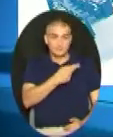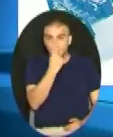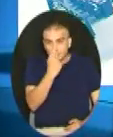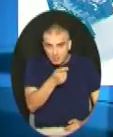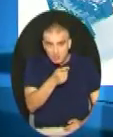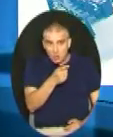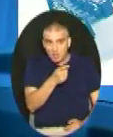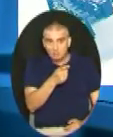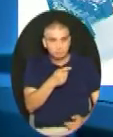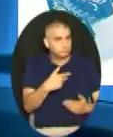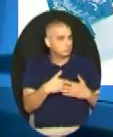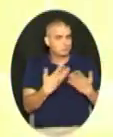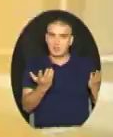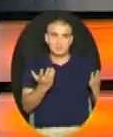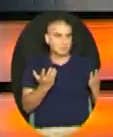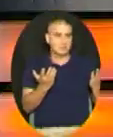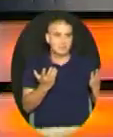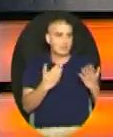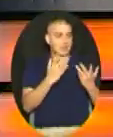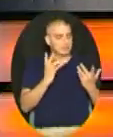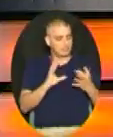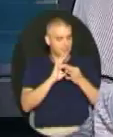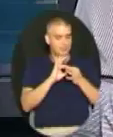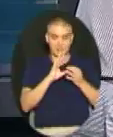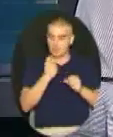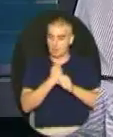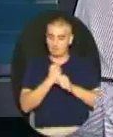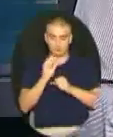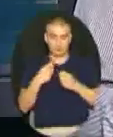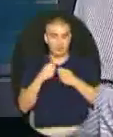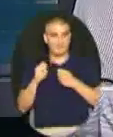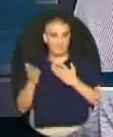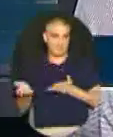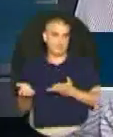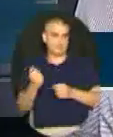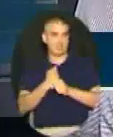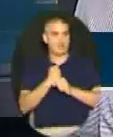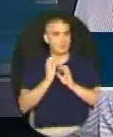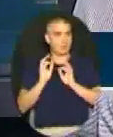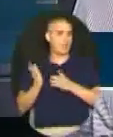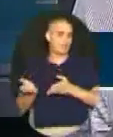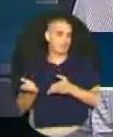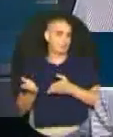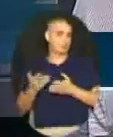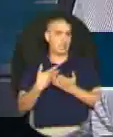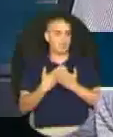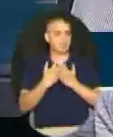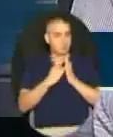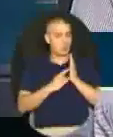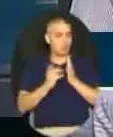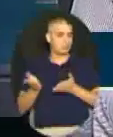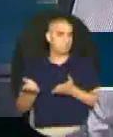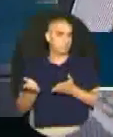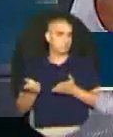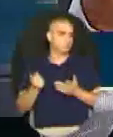רואה שאין קורלציה בין העבודה של חברי הכנסת, העבודה האמיתית שלהם, הצעות חוק, דברים